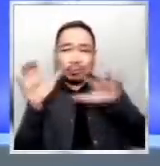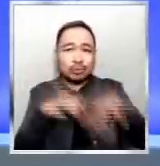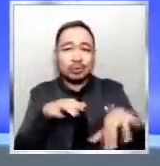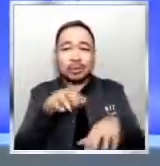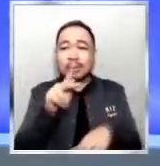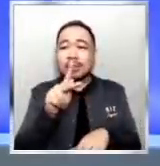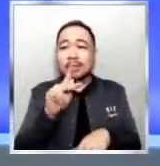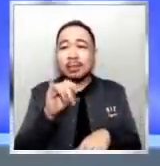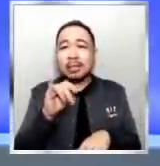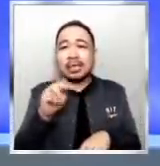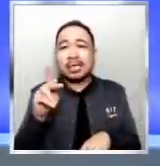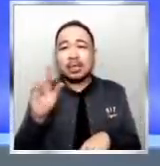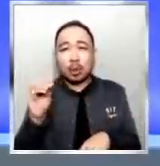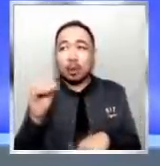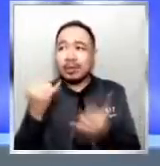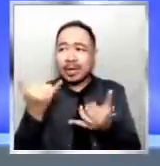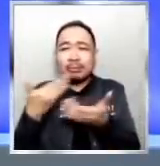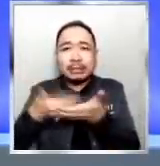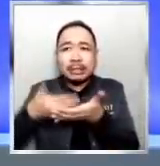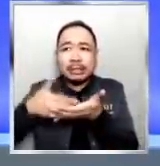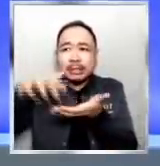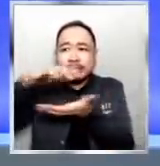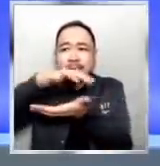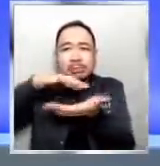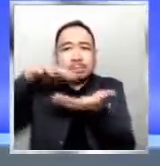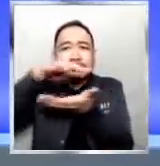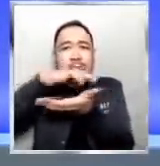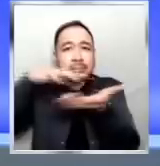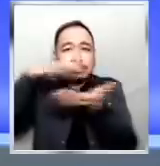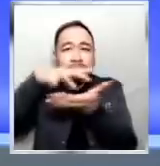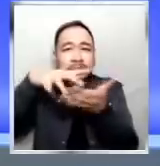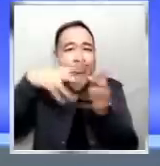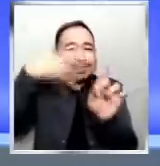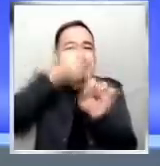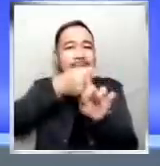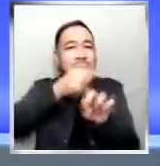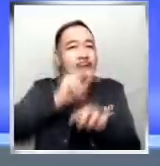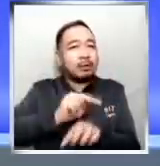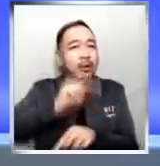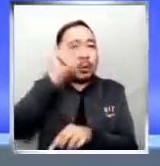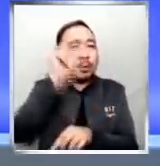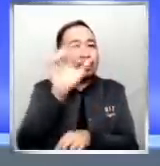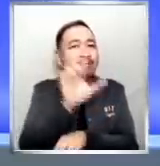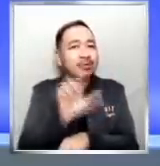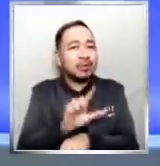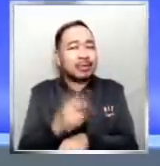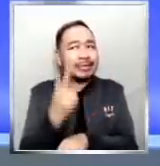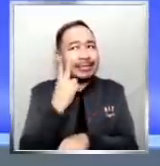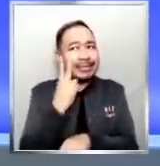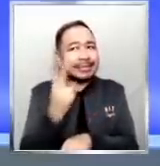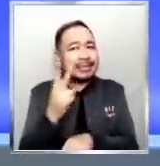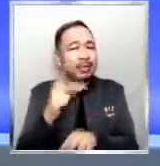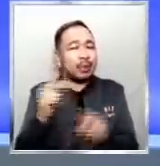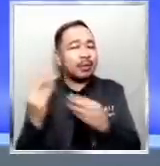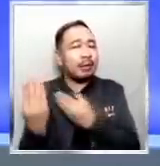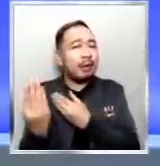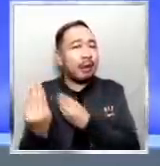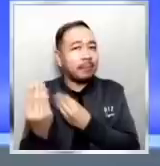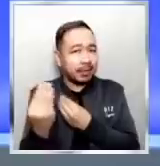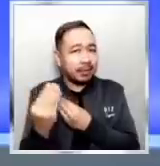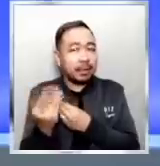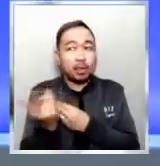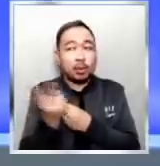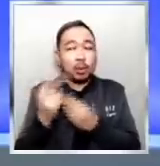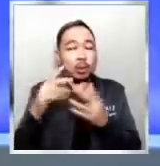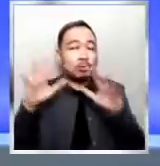karagatan habang papalapit sa Northern Luzon. Alamin natin ang pinakahuling balita tungkol sa dalawang bagyo na yan mula kay pag-asa weather specialist